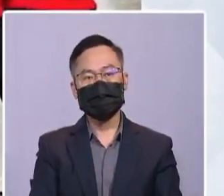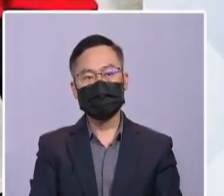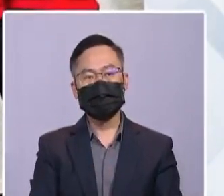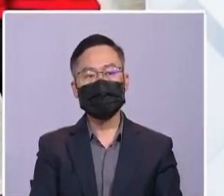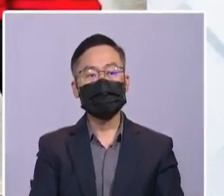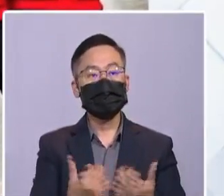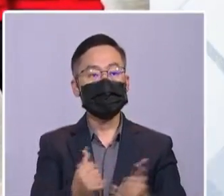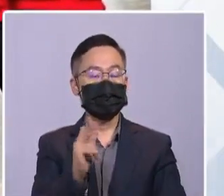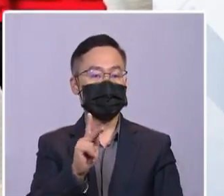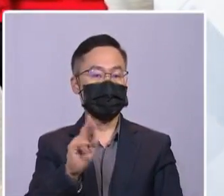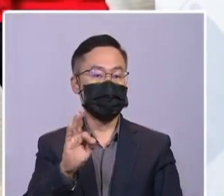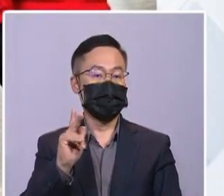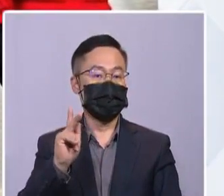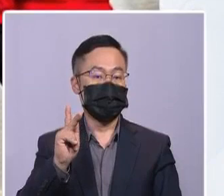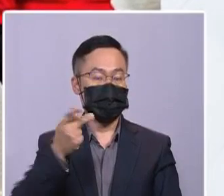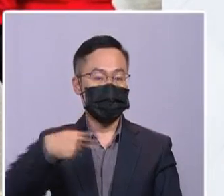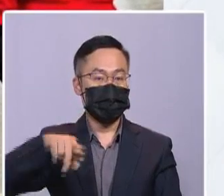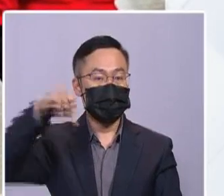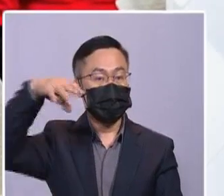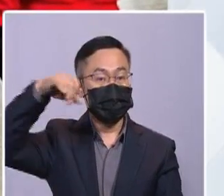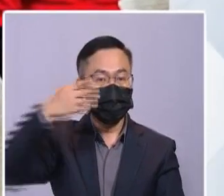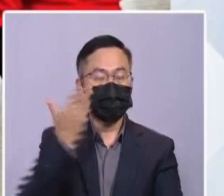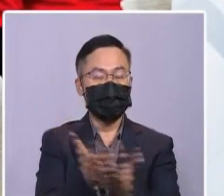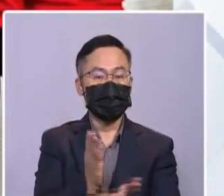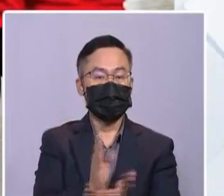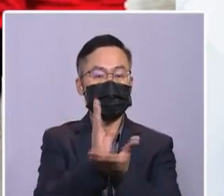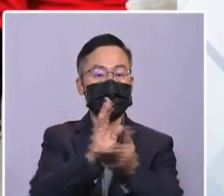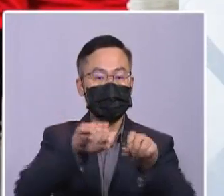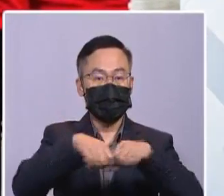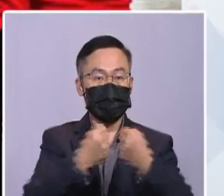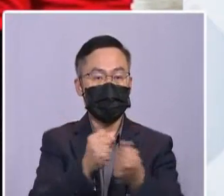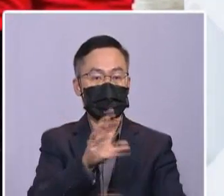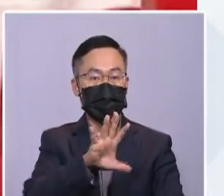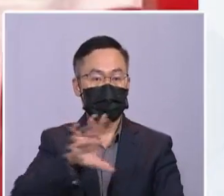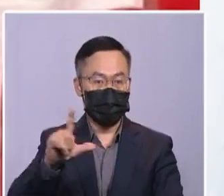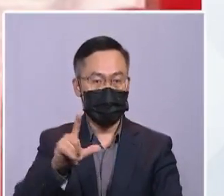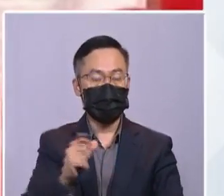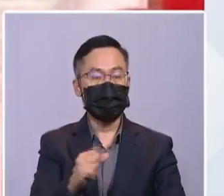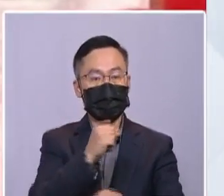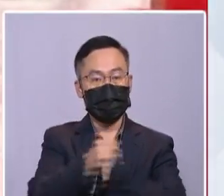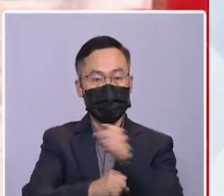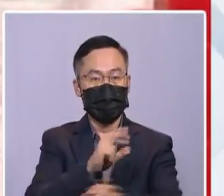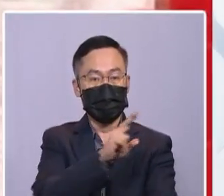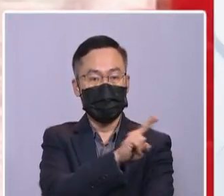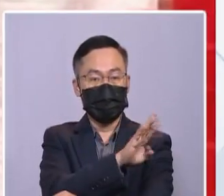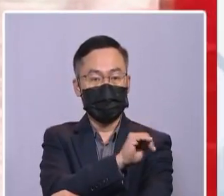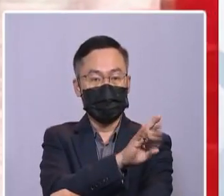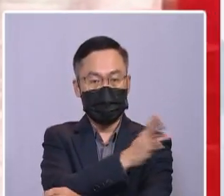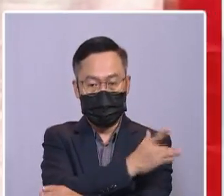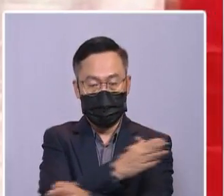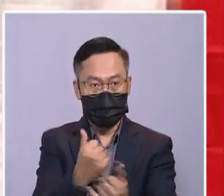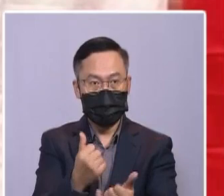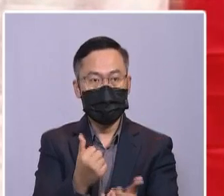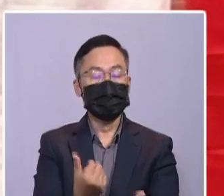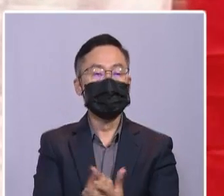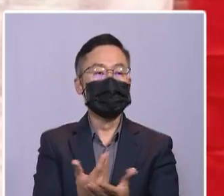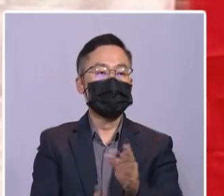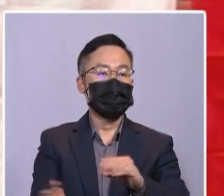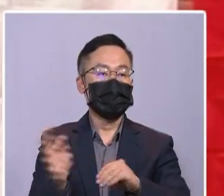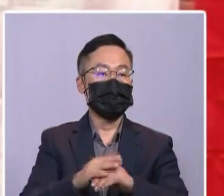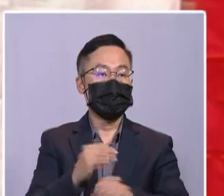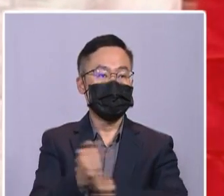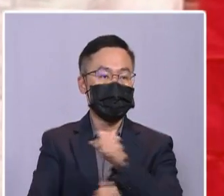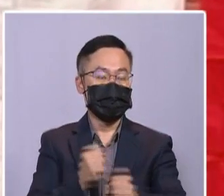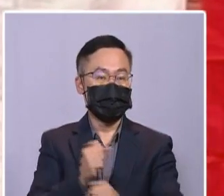นะครับโดยกฟผให้การสัตว์สินสมาคมปีละ 5ล้านบาทตั้งแต่ปี 2547เป็นต้นมาล่าสุดสัดส่วนเพิ่มเติมอีกรวม